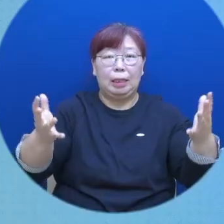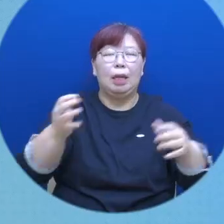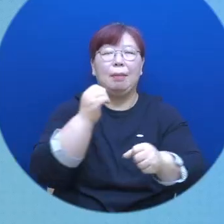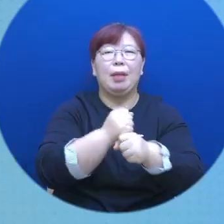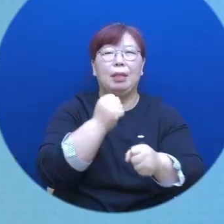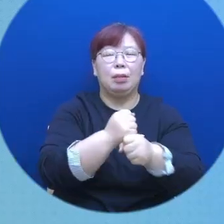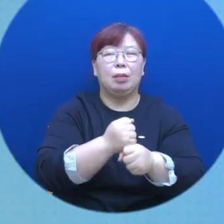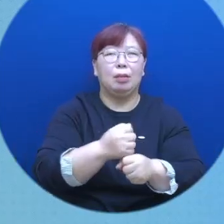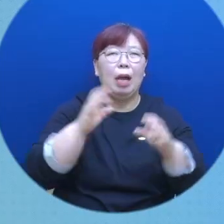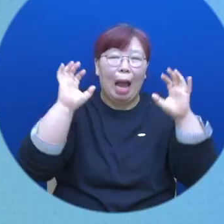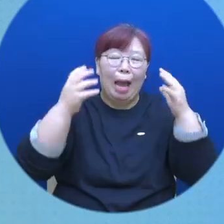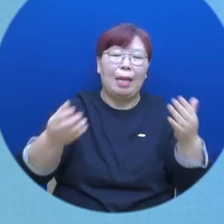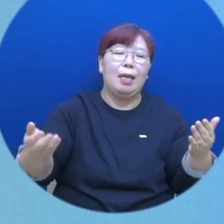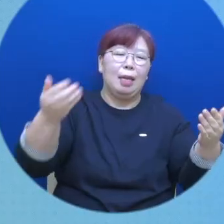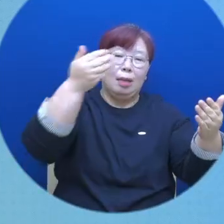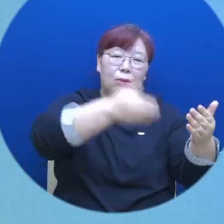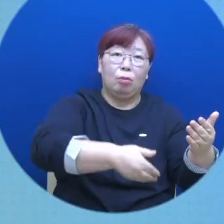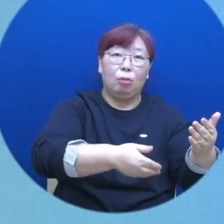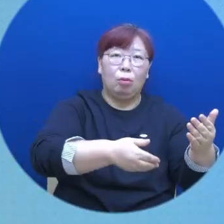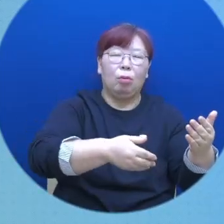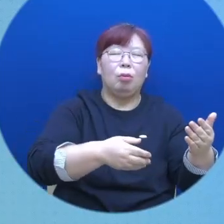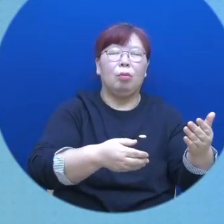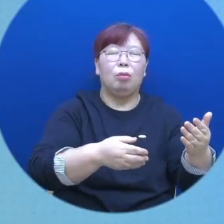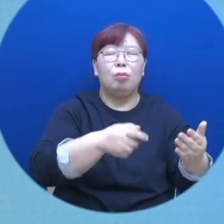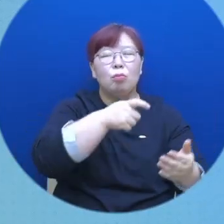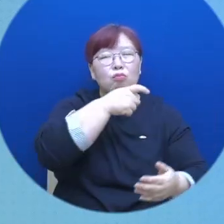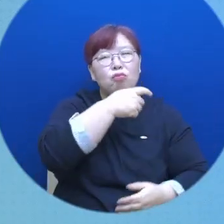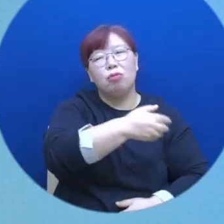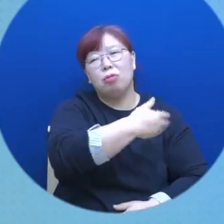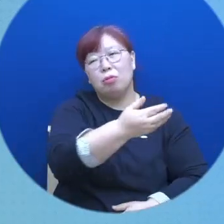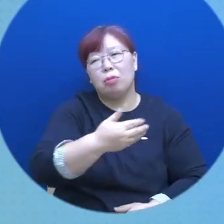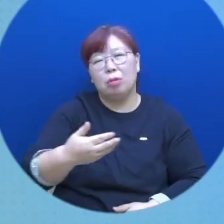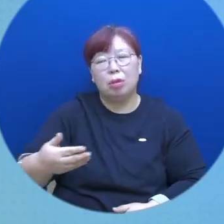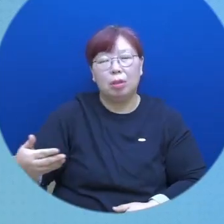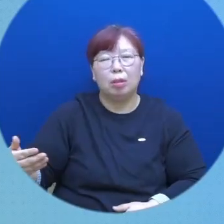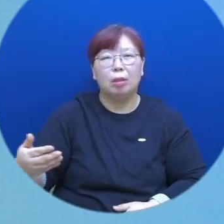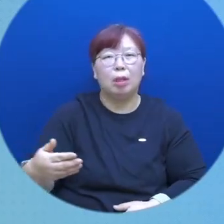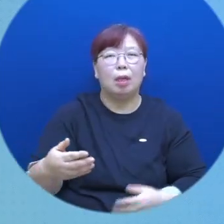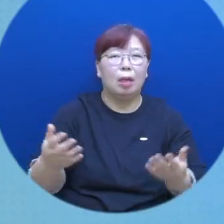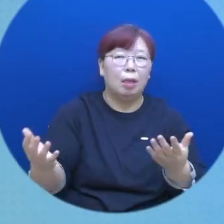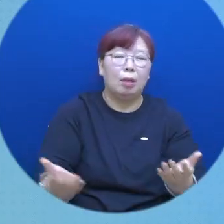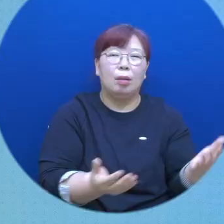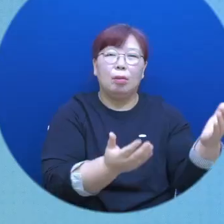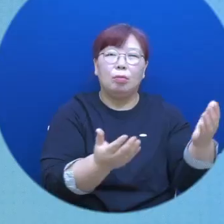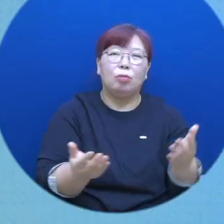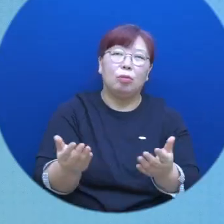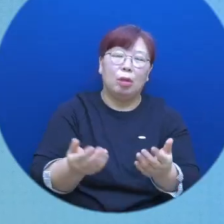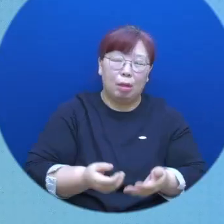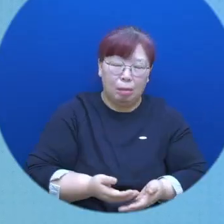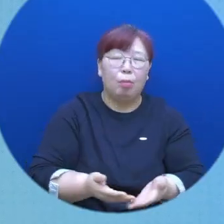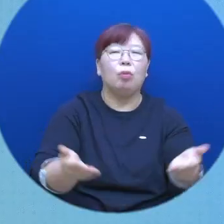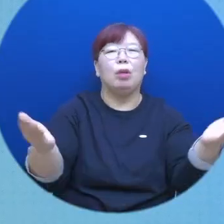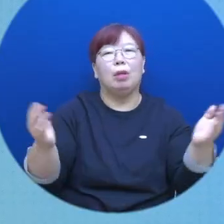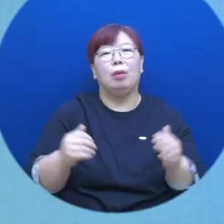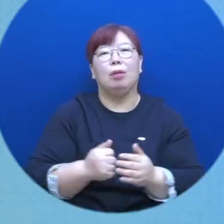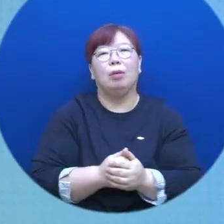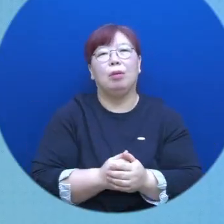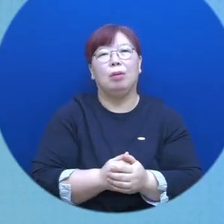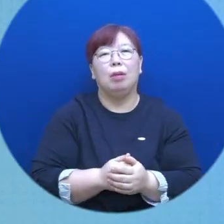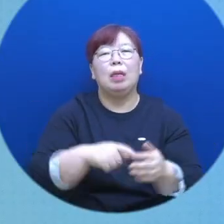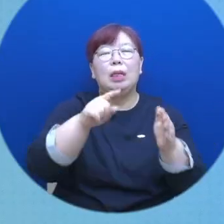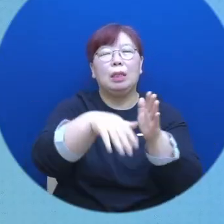띄우게 되잖아요. 여러분, 이 나일강에 부모가 띄웠다라는 말은 무슨 말이죠?